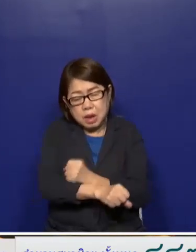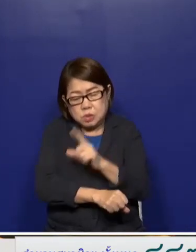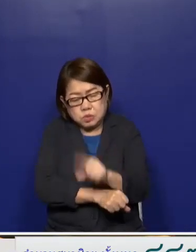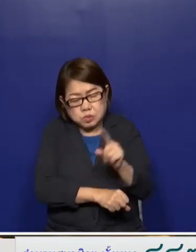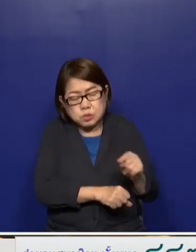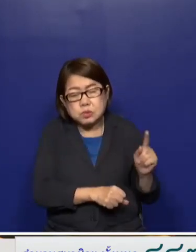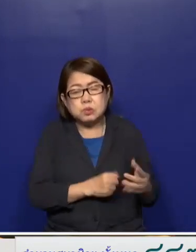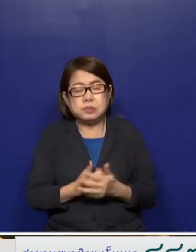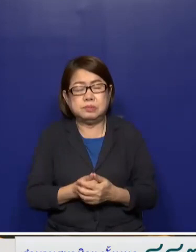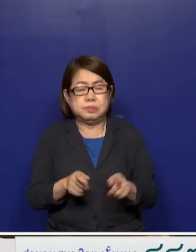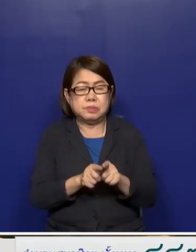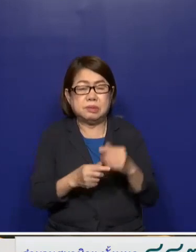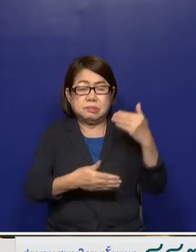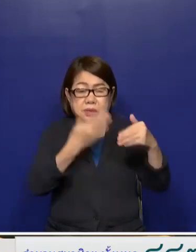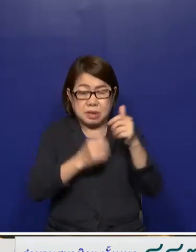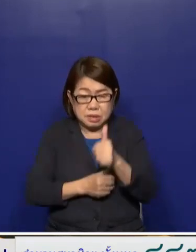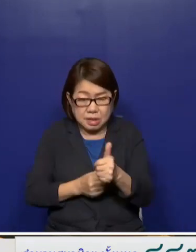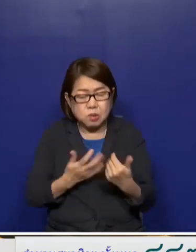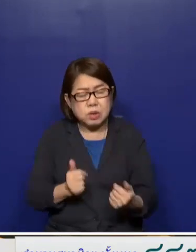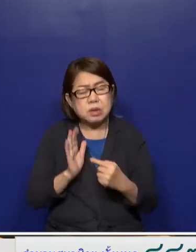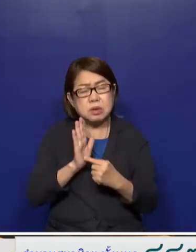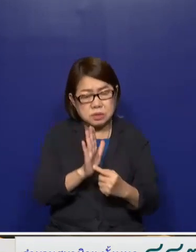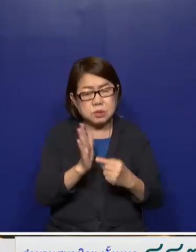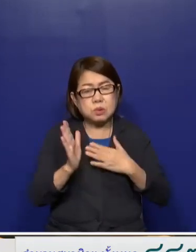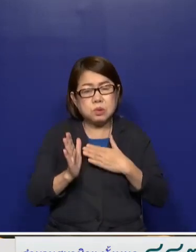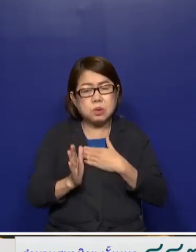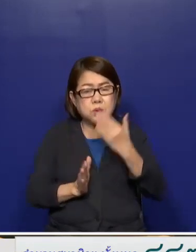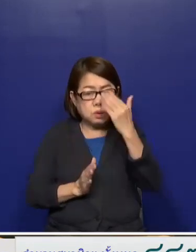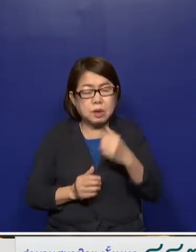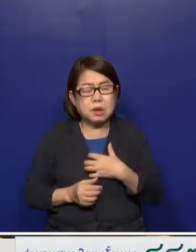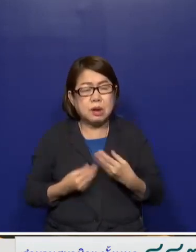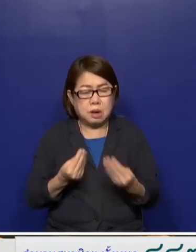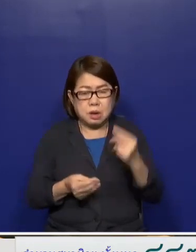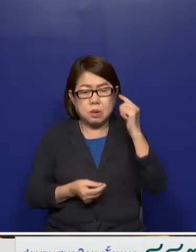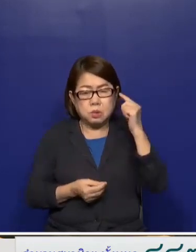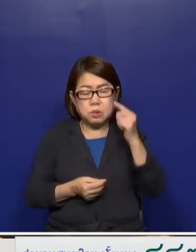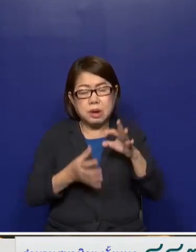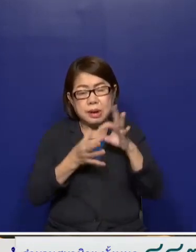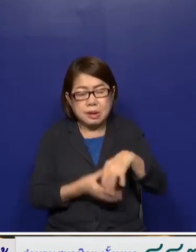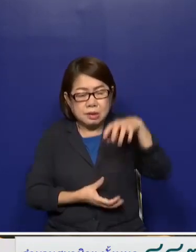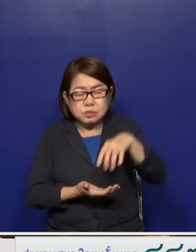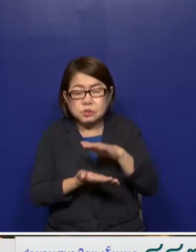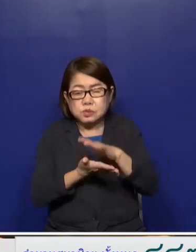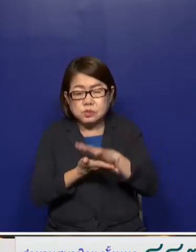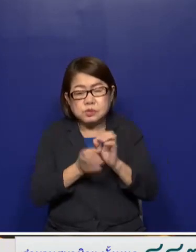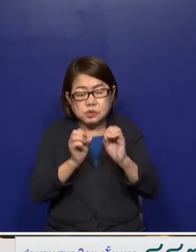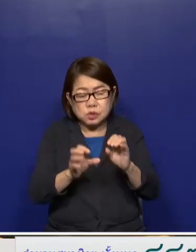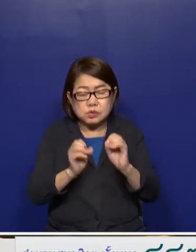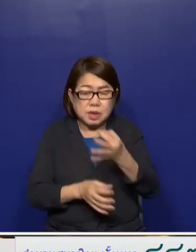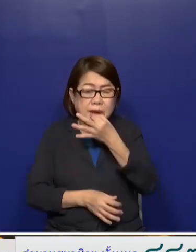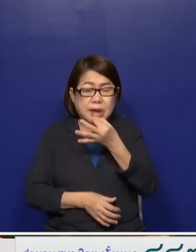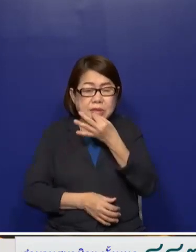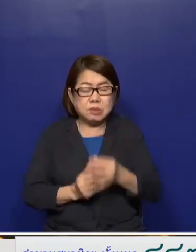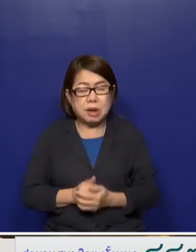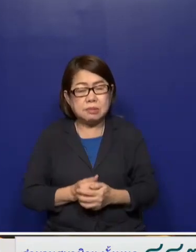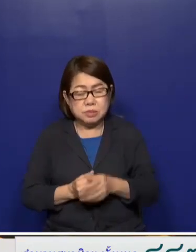ผมจึงเสนอยตินี้ขึ้นมาก็เพื่อที่บอกว่าสถาบันการศึกษาระดับอาชีวศึกษาเป็นพื้นฐาน